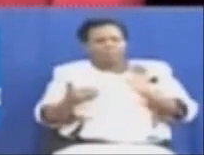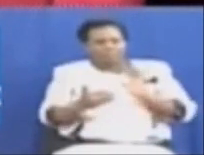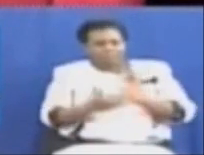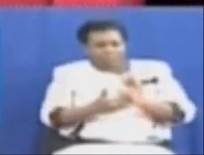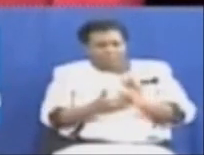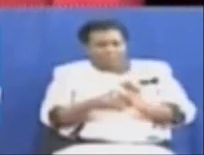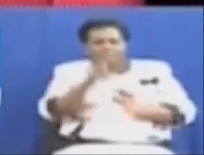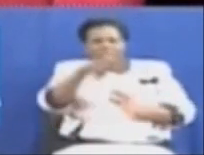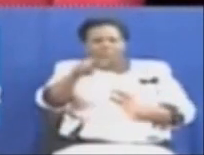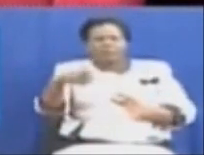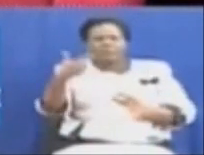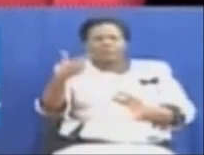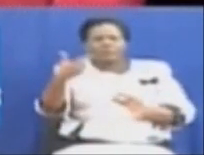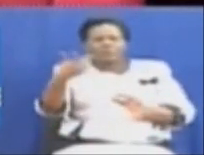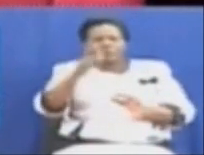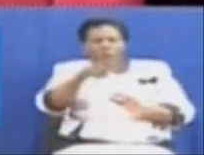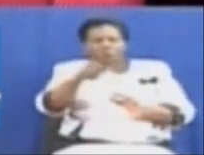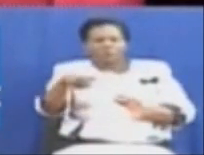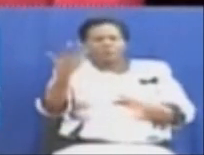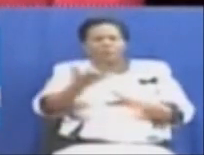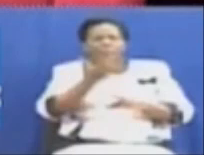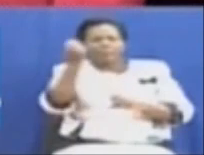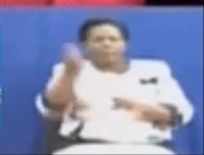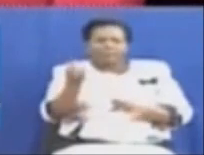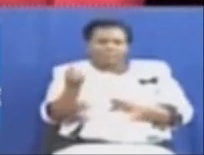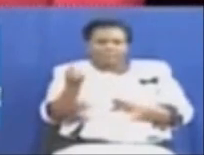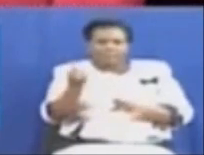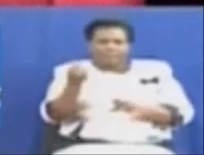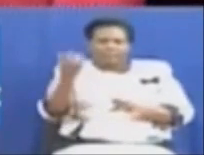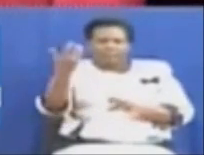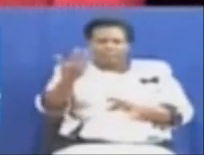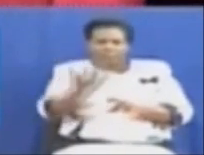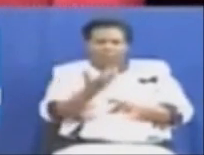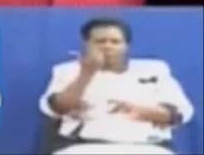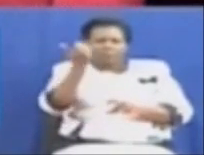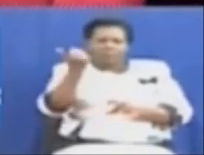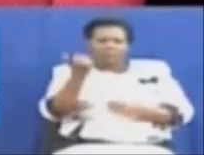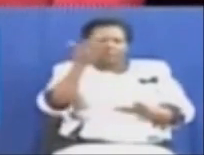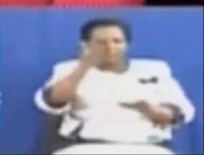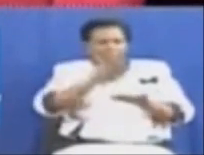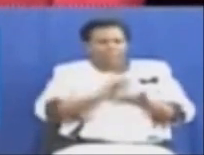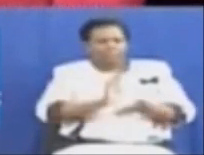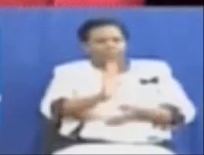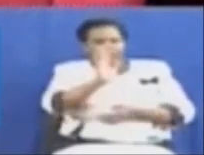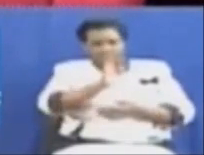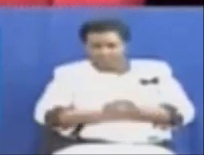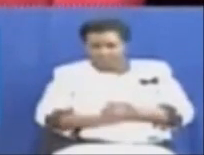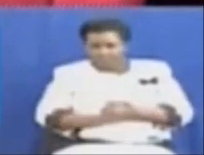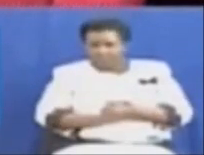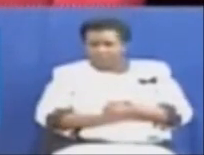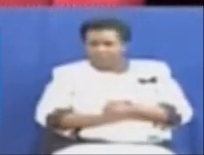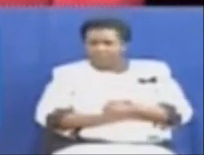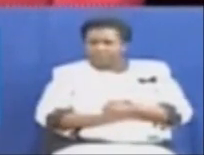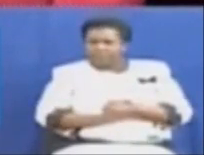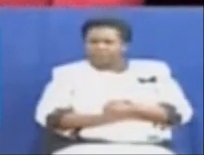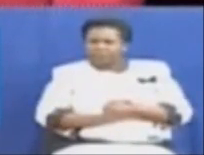Nakushukuru Mheshimiwa Naibu Spika. Kwa bahati nzuri nimewahi kwenda mara kadhaa kwenye mabaraza ya